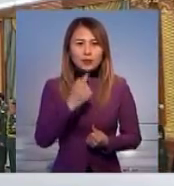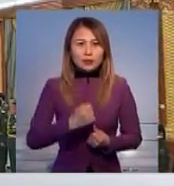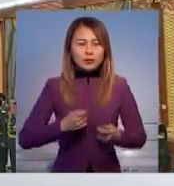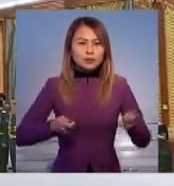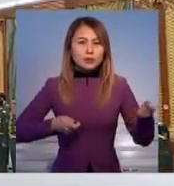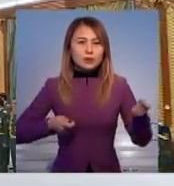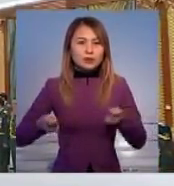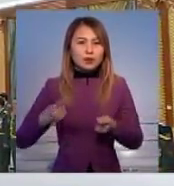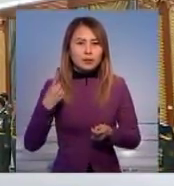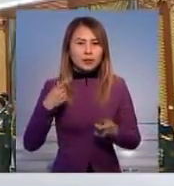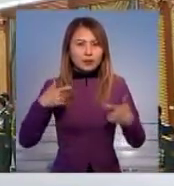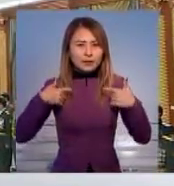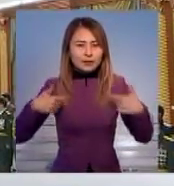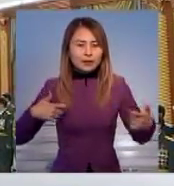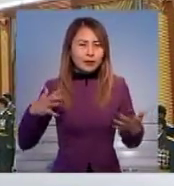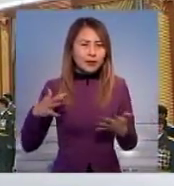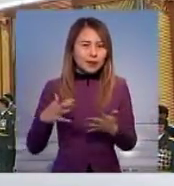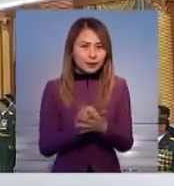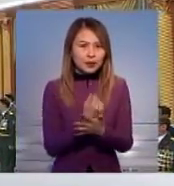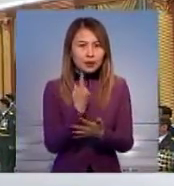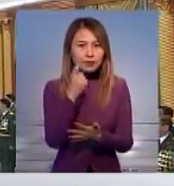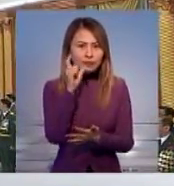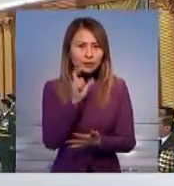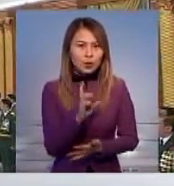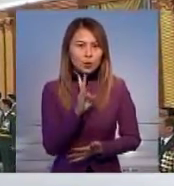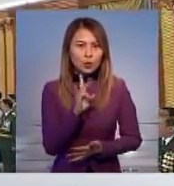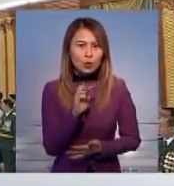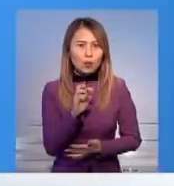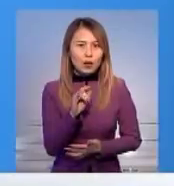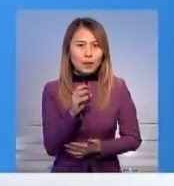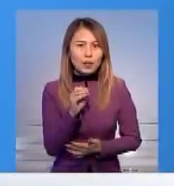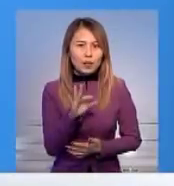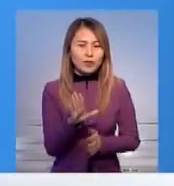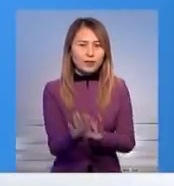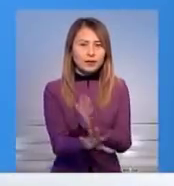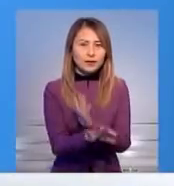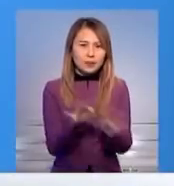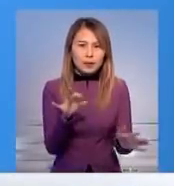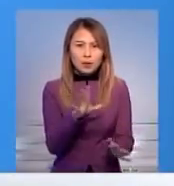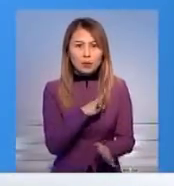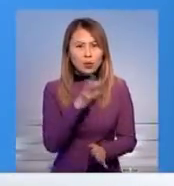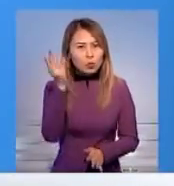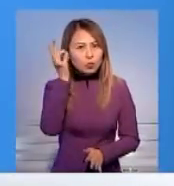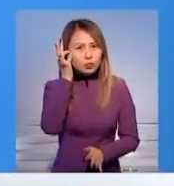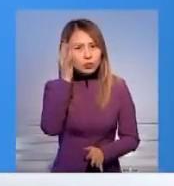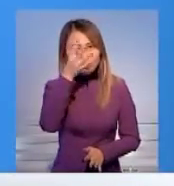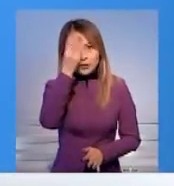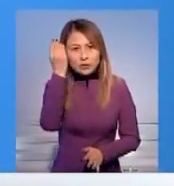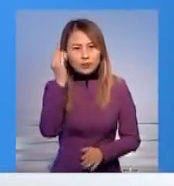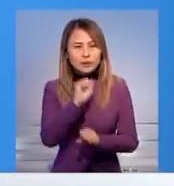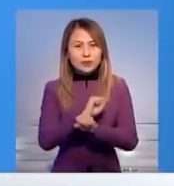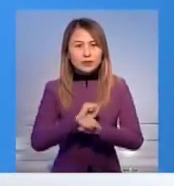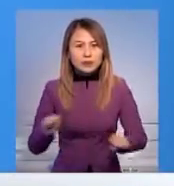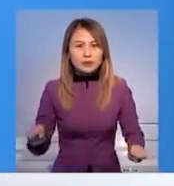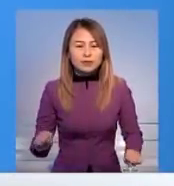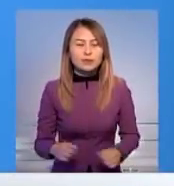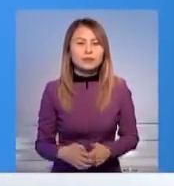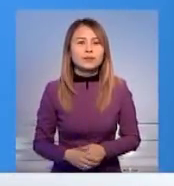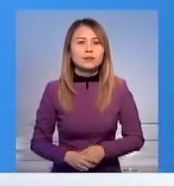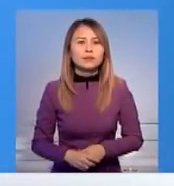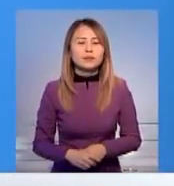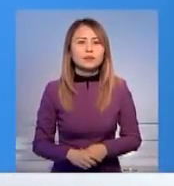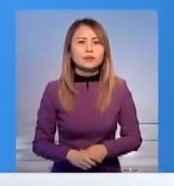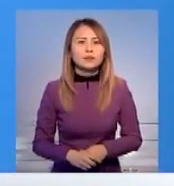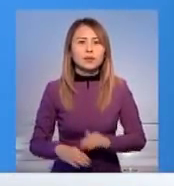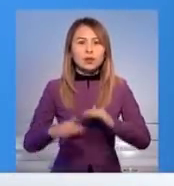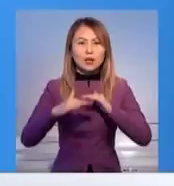басқаратын бір генерал іздеп жалғыз Нұрмағамбетовті тапқан болатынмын. Естеріңнен шығармаңдар осыны еш уақытта. Ел